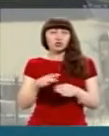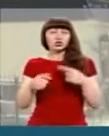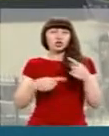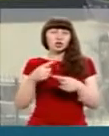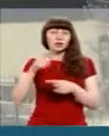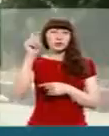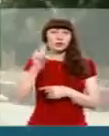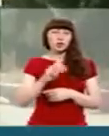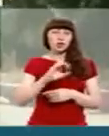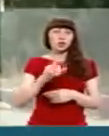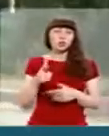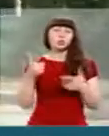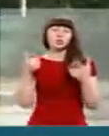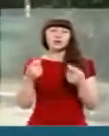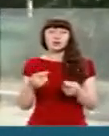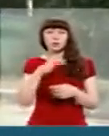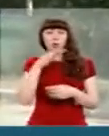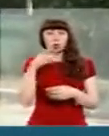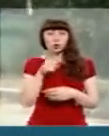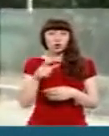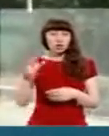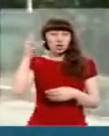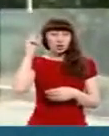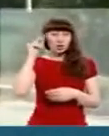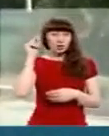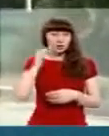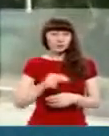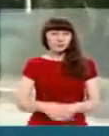солтүстікке көшіру арқылы іске асуда. Бауыржан Қасымхан, Мырзабек Жұманов, Қостанай телеарнасы.